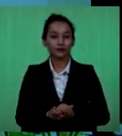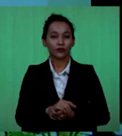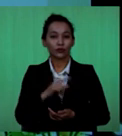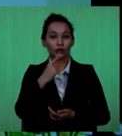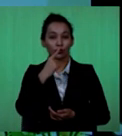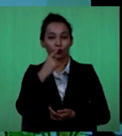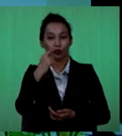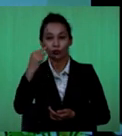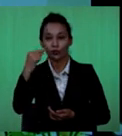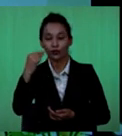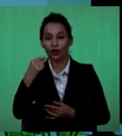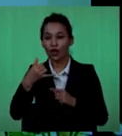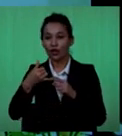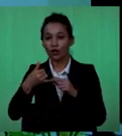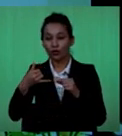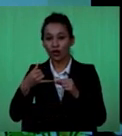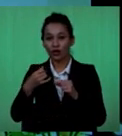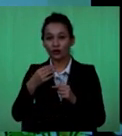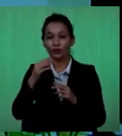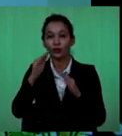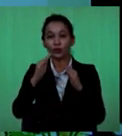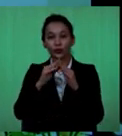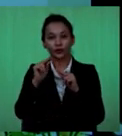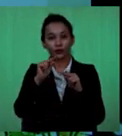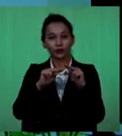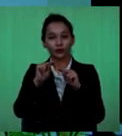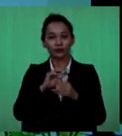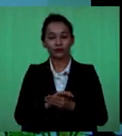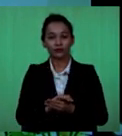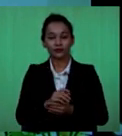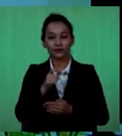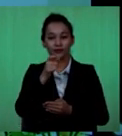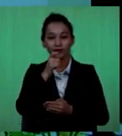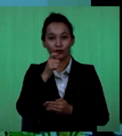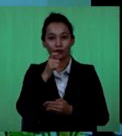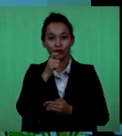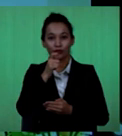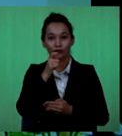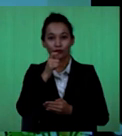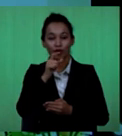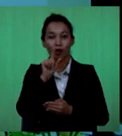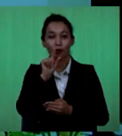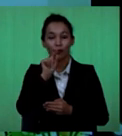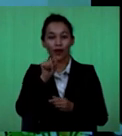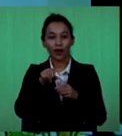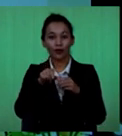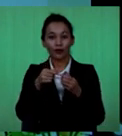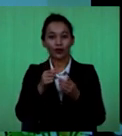Tumshug'ida loy tashib in qurar ekan. Tuxum qo'yib bola ochar